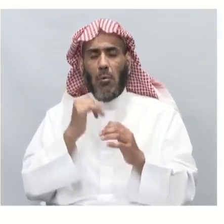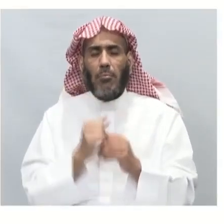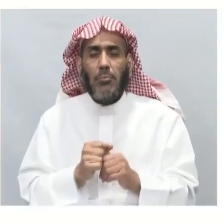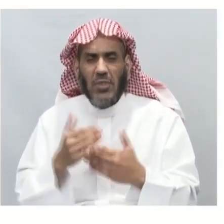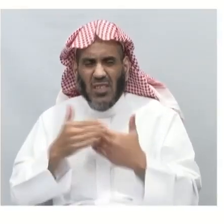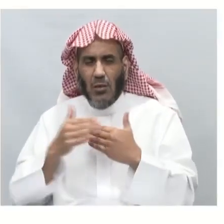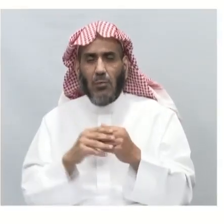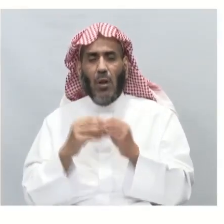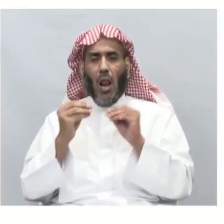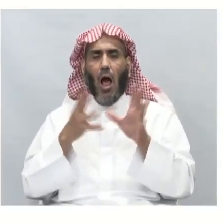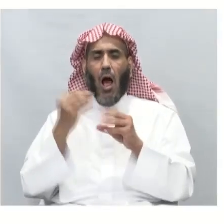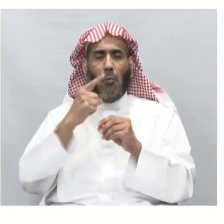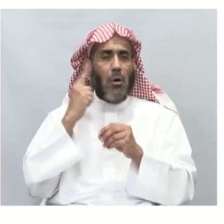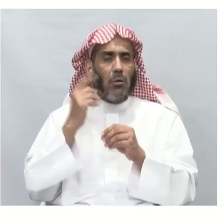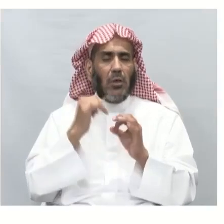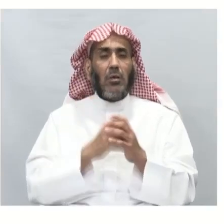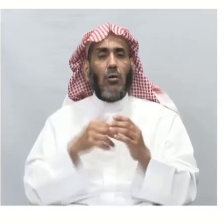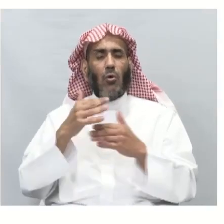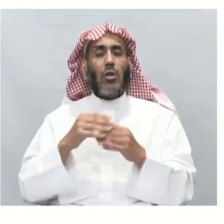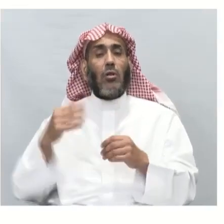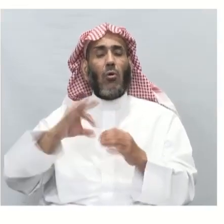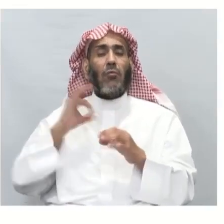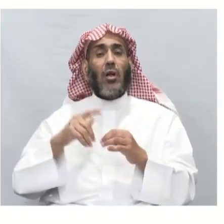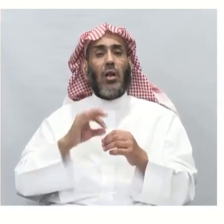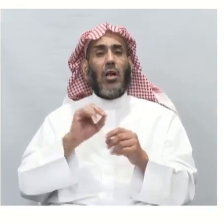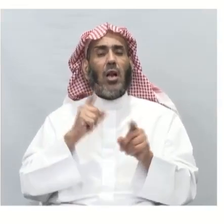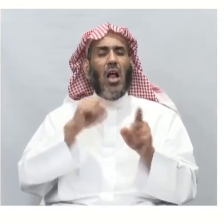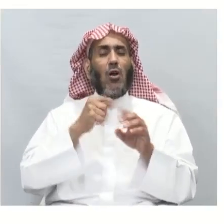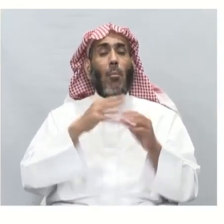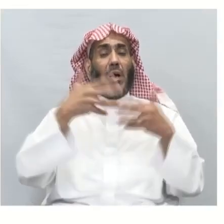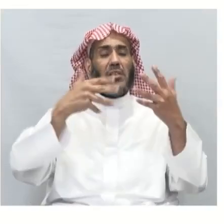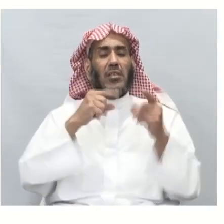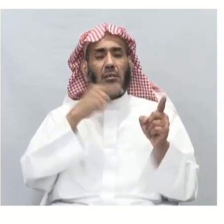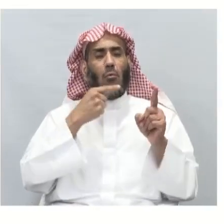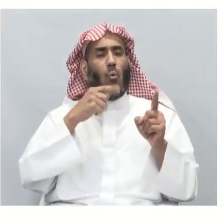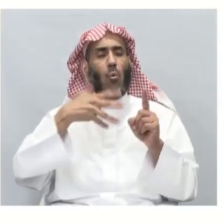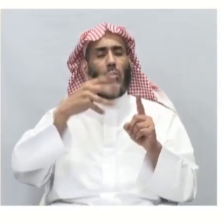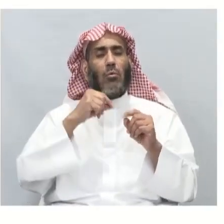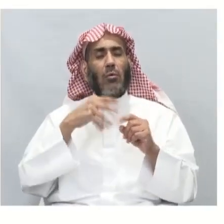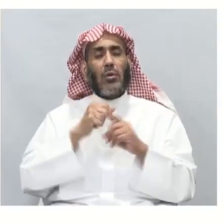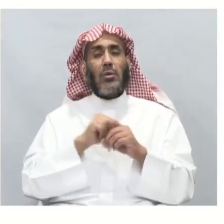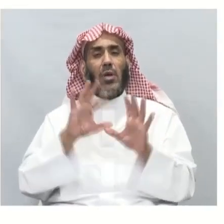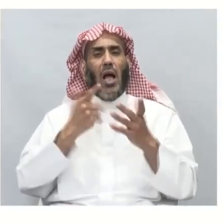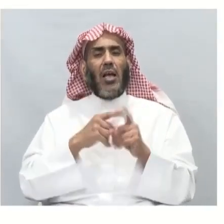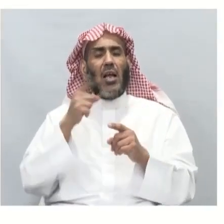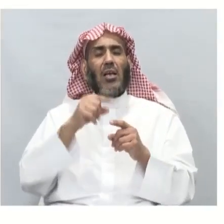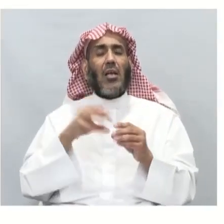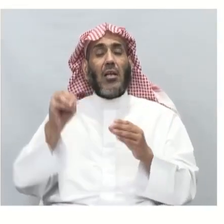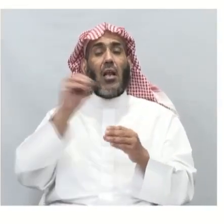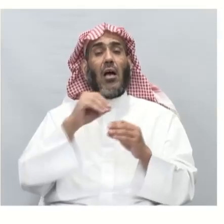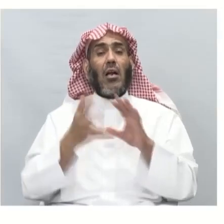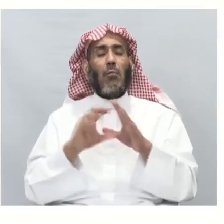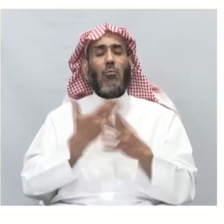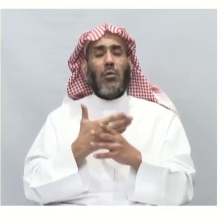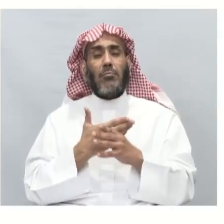تدريبنا الاول نقل الى احد خلفاء ان شاعر هجاه بقصيده وحللنا بسؤاله يقول اين اخطا ناقل الخبر